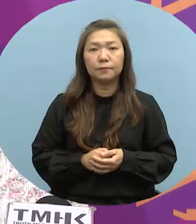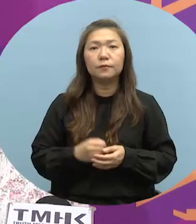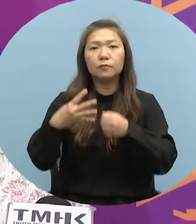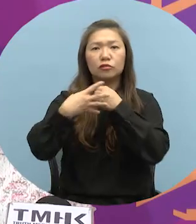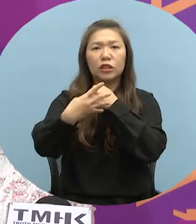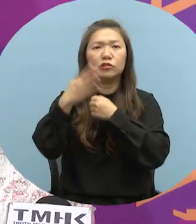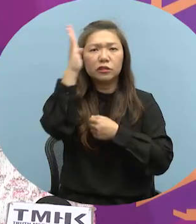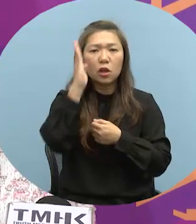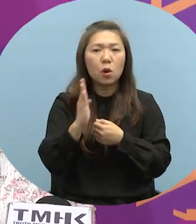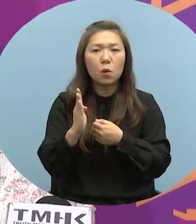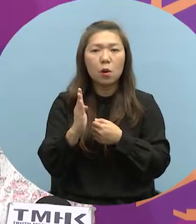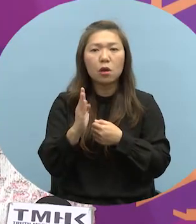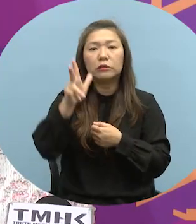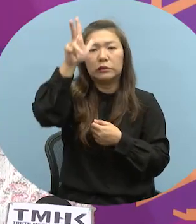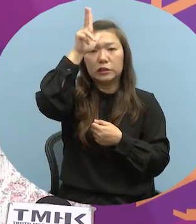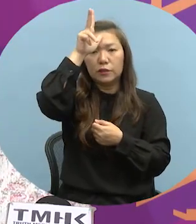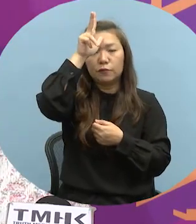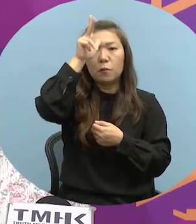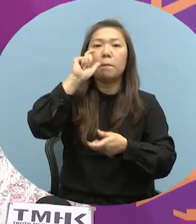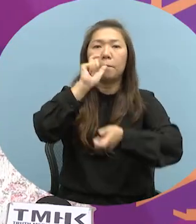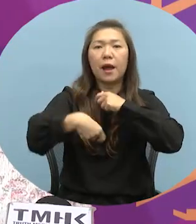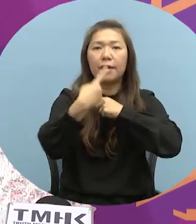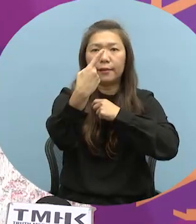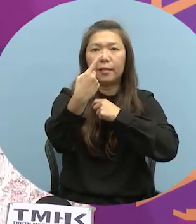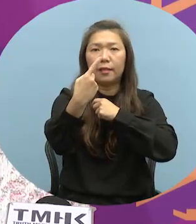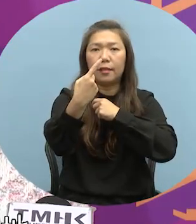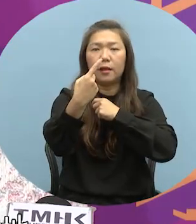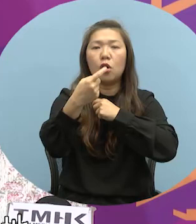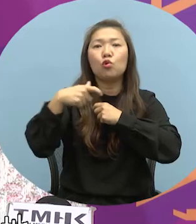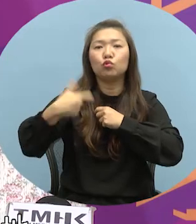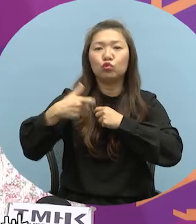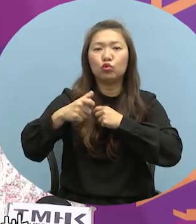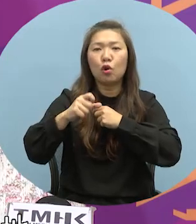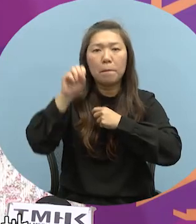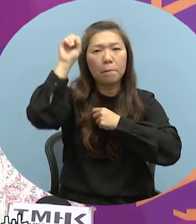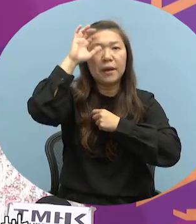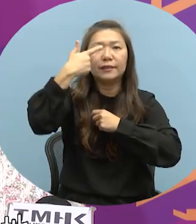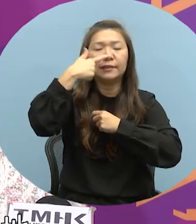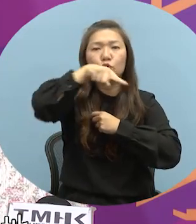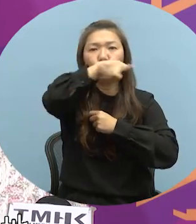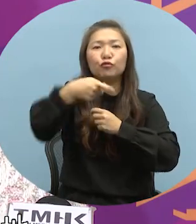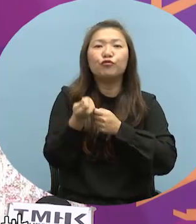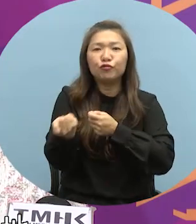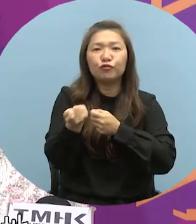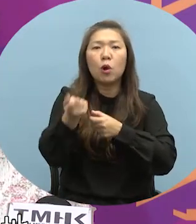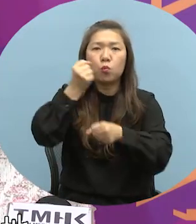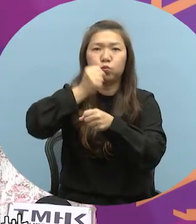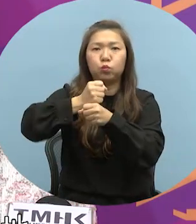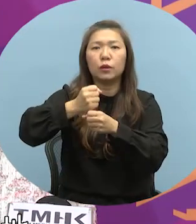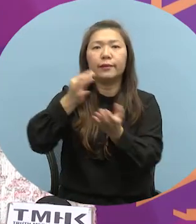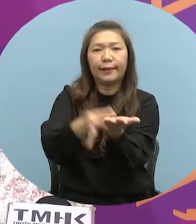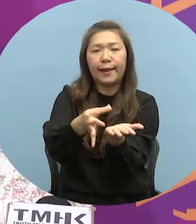在第四季度呢，政府是会出售一幅位于元朗创新园附近的工业用